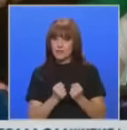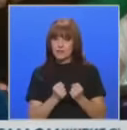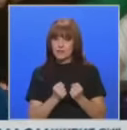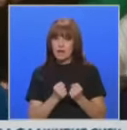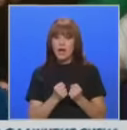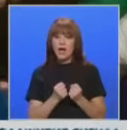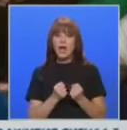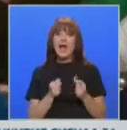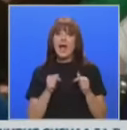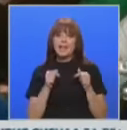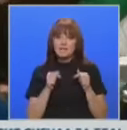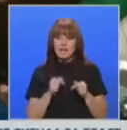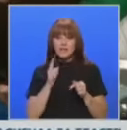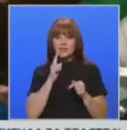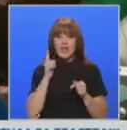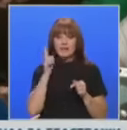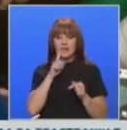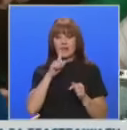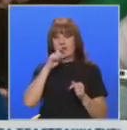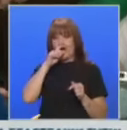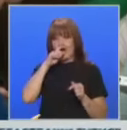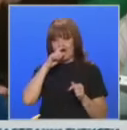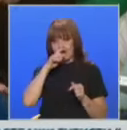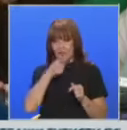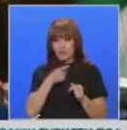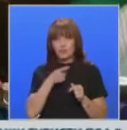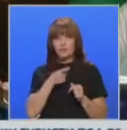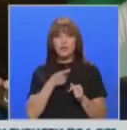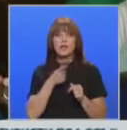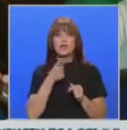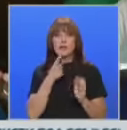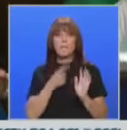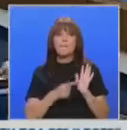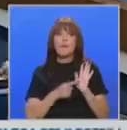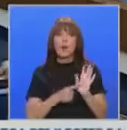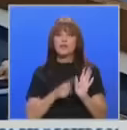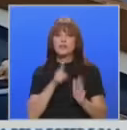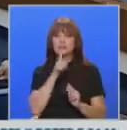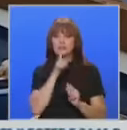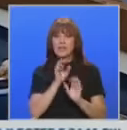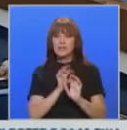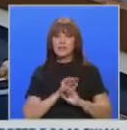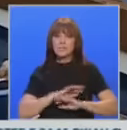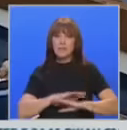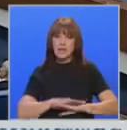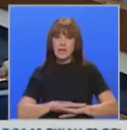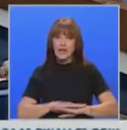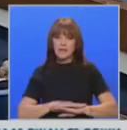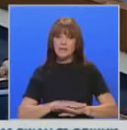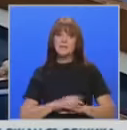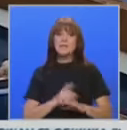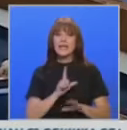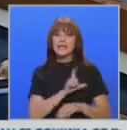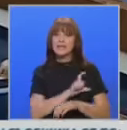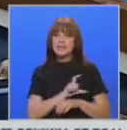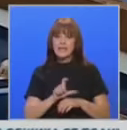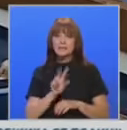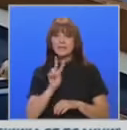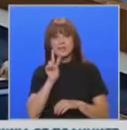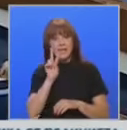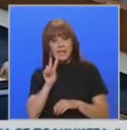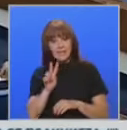отново казвам, в днешния ден е по-важно да покажем смирение. От депутати стана ясно, че седмица или две